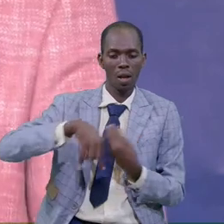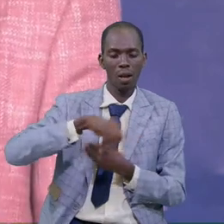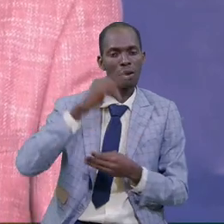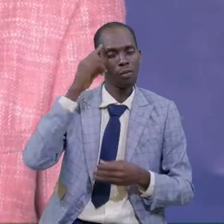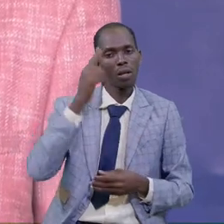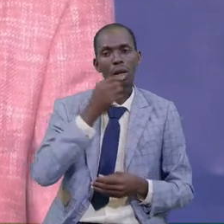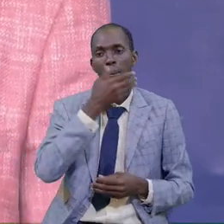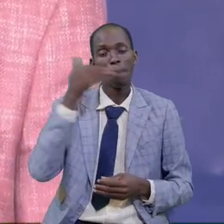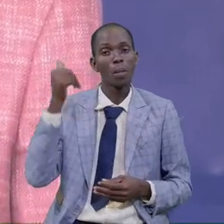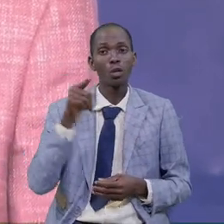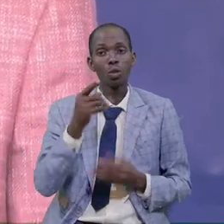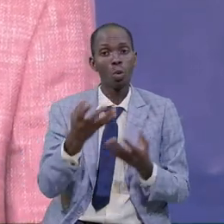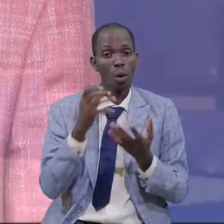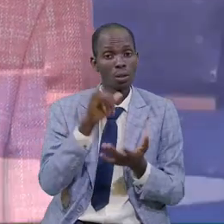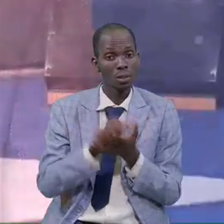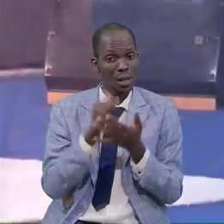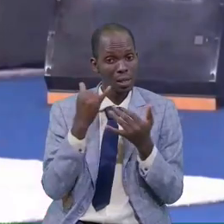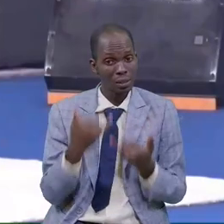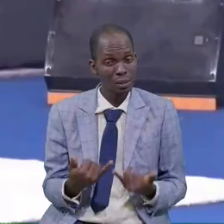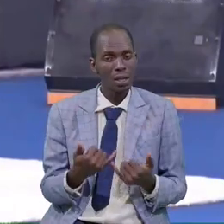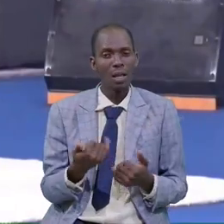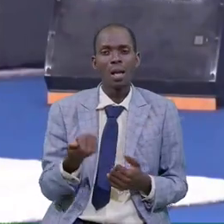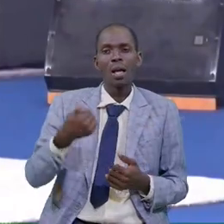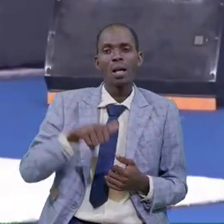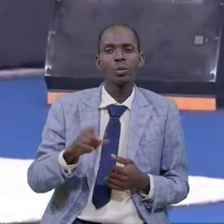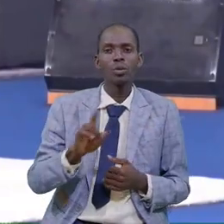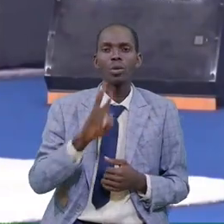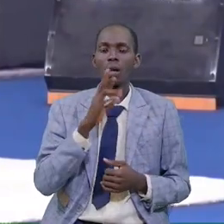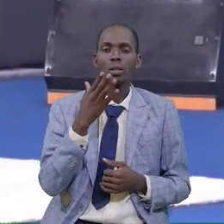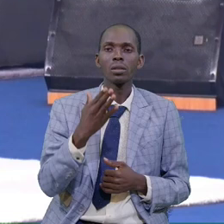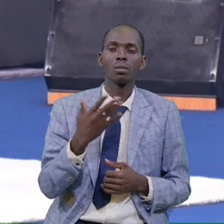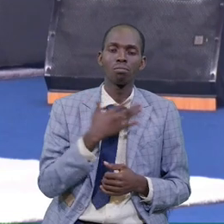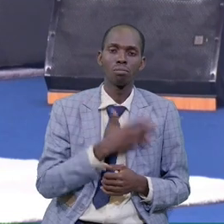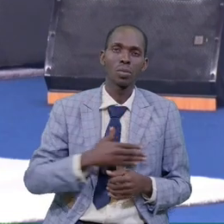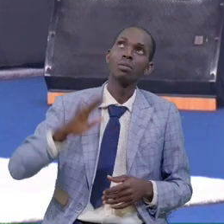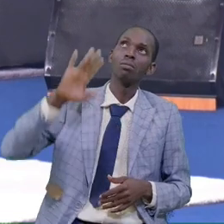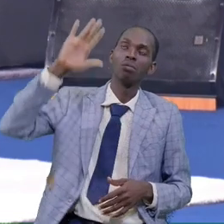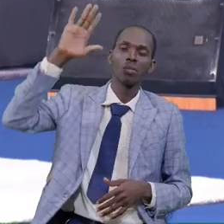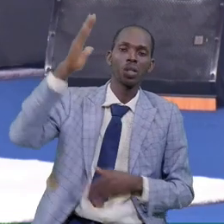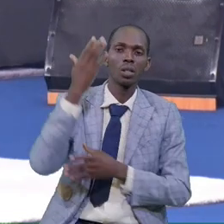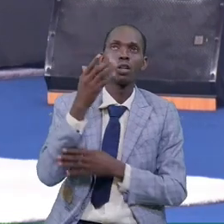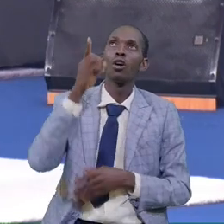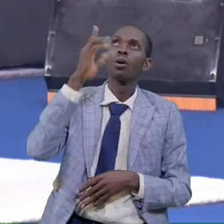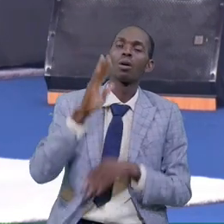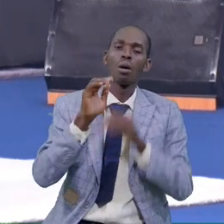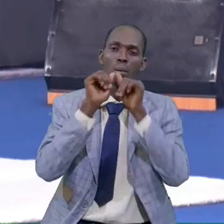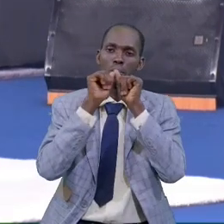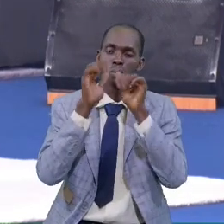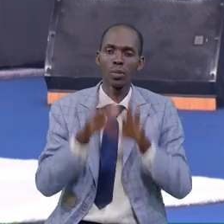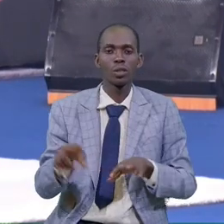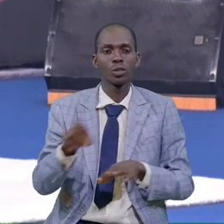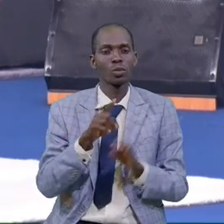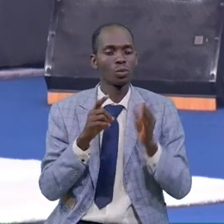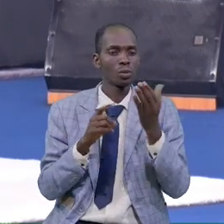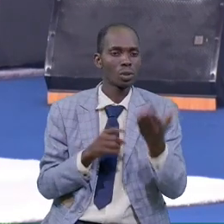Tu veux cela maintenant? N'importe où tu es, lève simplement ta main. Que Dieu te bénisse. Ah, que Dieu te bénisse là-bas. Que partout où